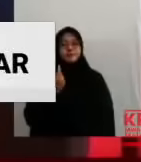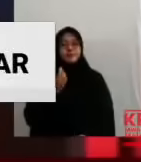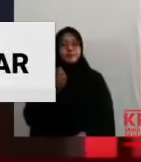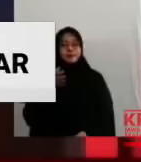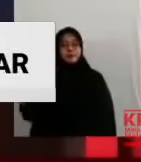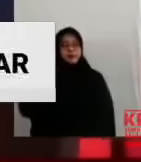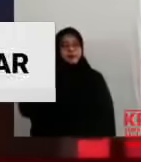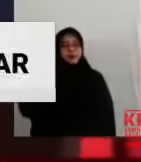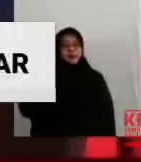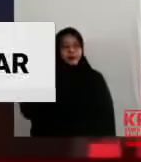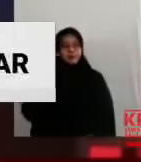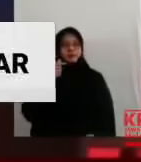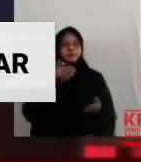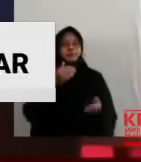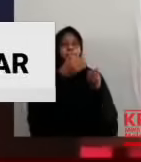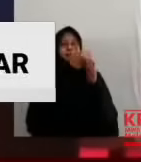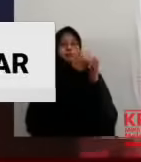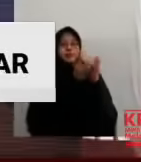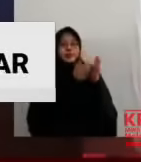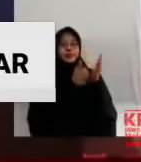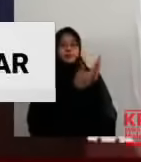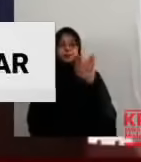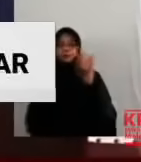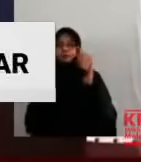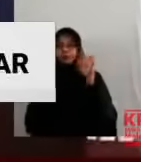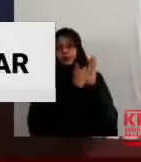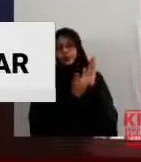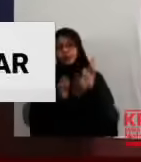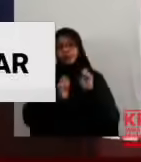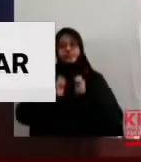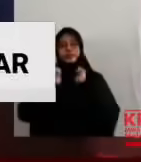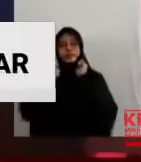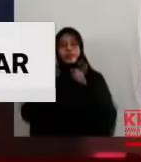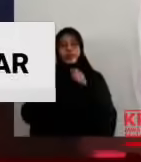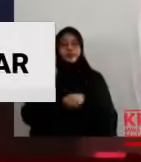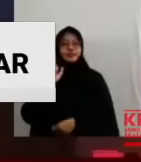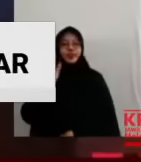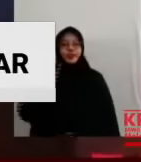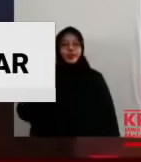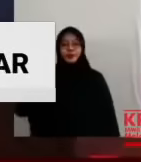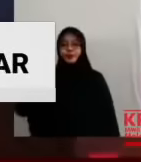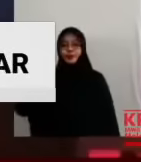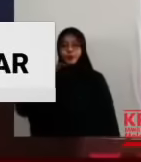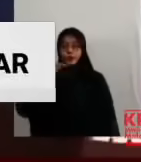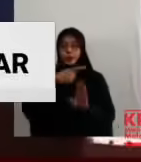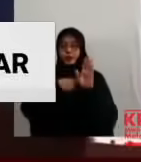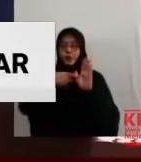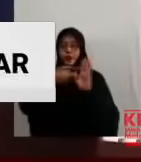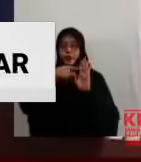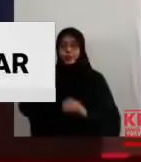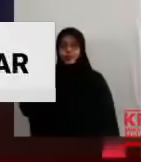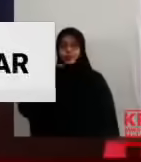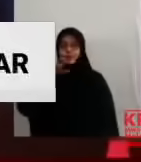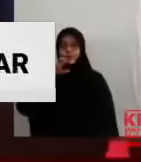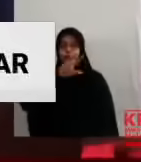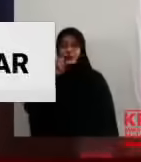menyerahkan persyaratan pendaftaran calon gubernur dan wakil gubernur provinsi